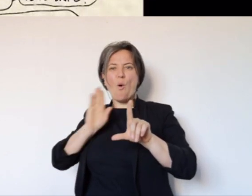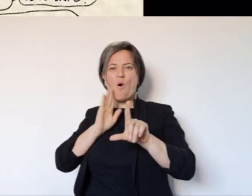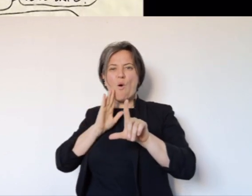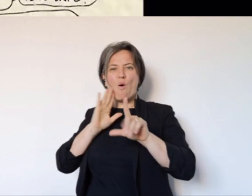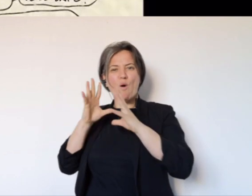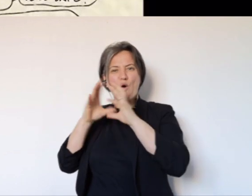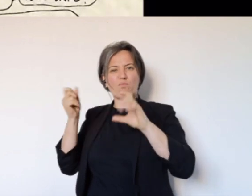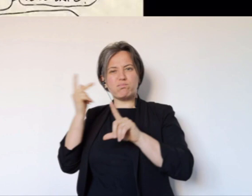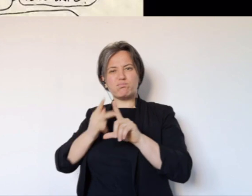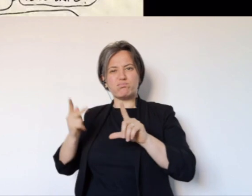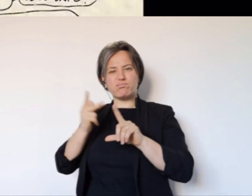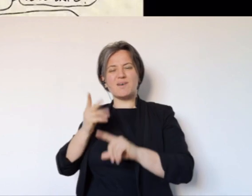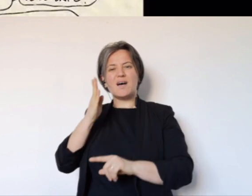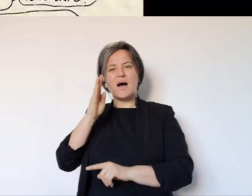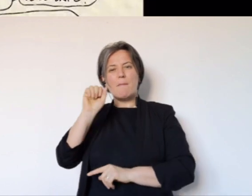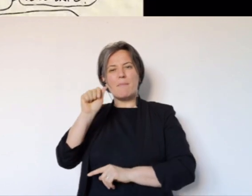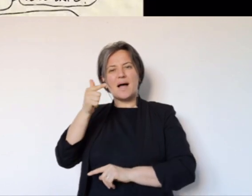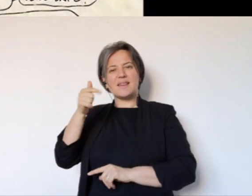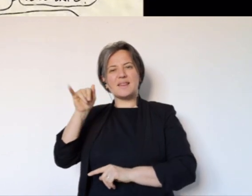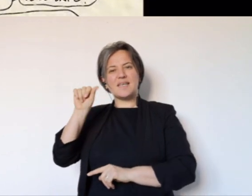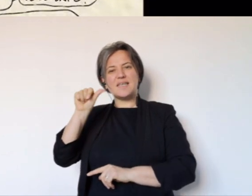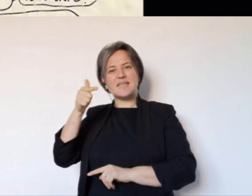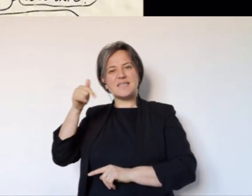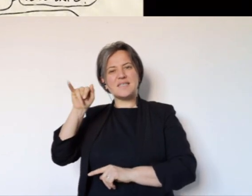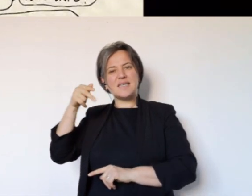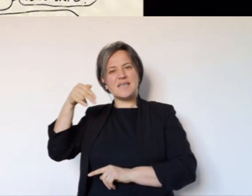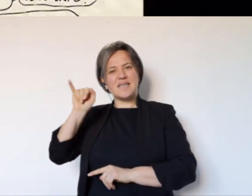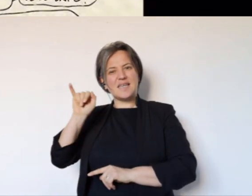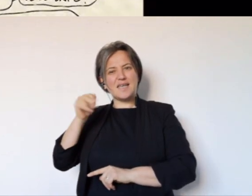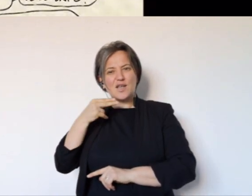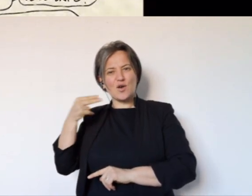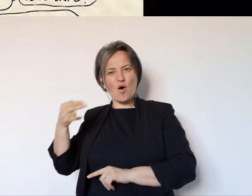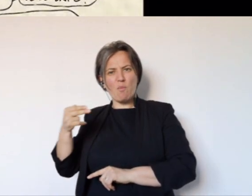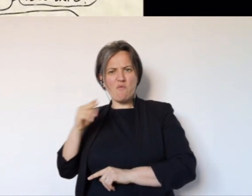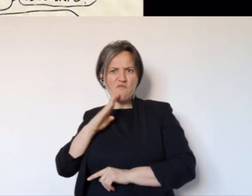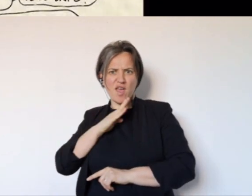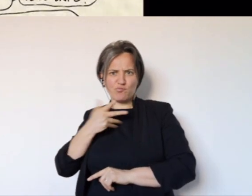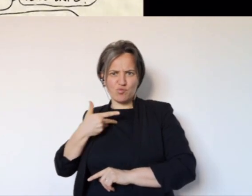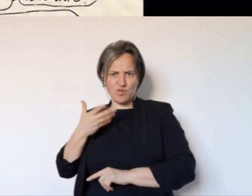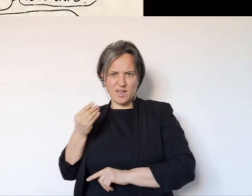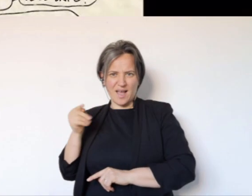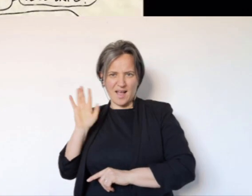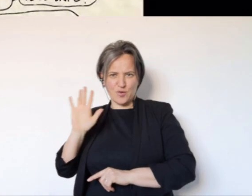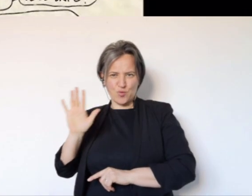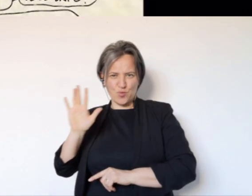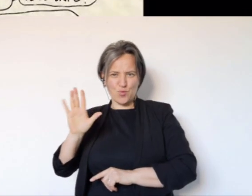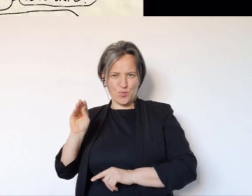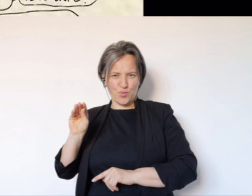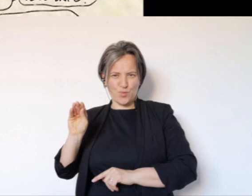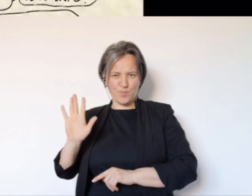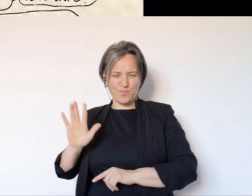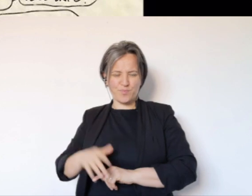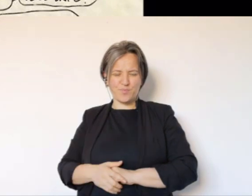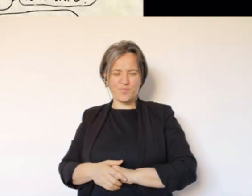un fumettista che si chiama Battistini. Alcune cose lo potete trovare anche su Facebook,